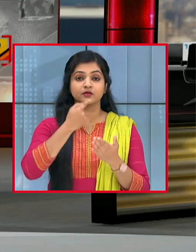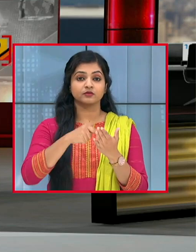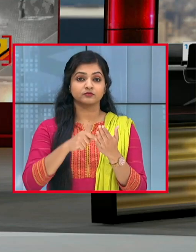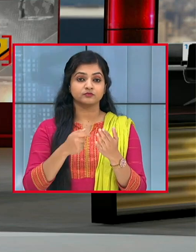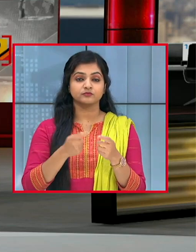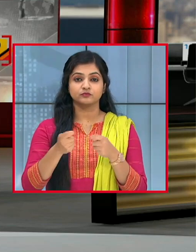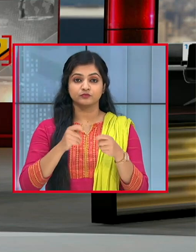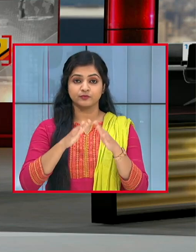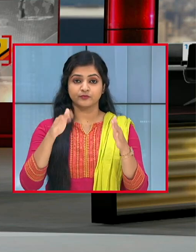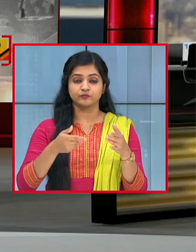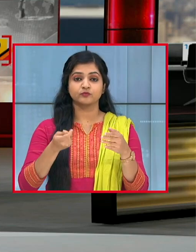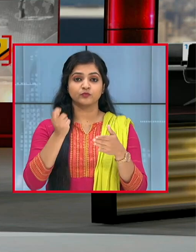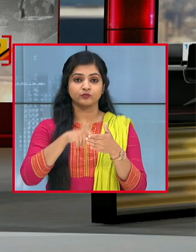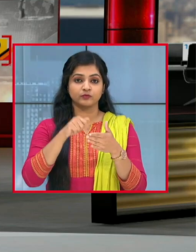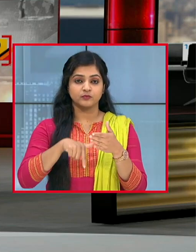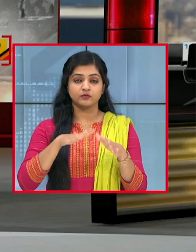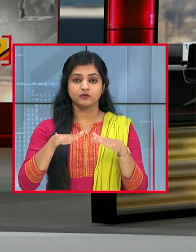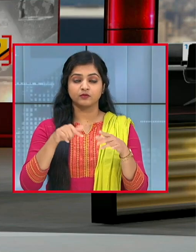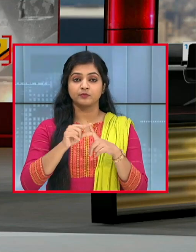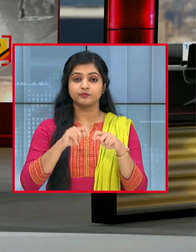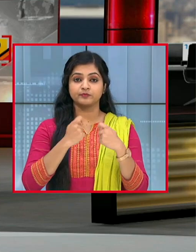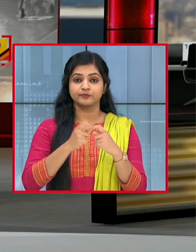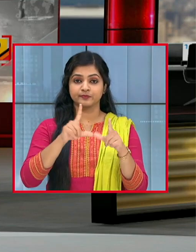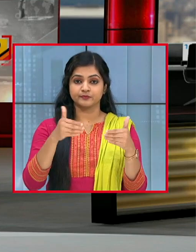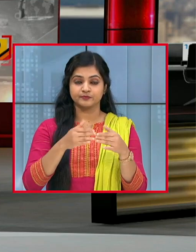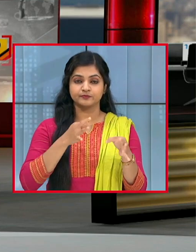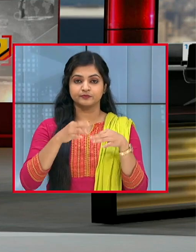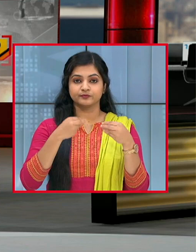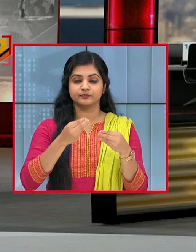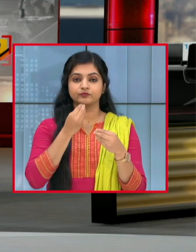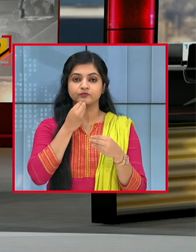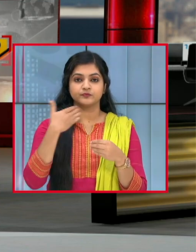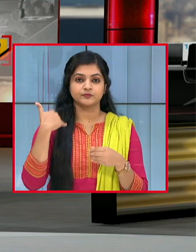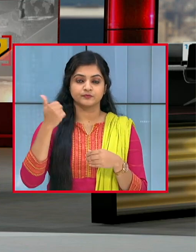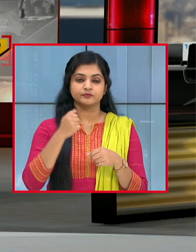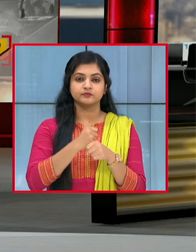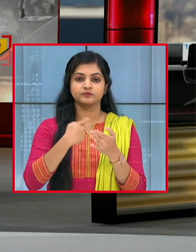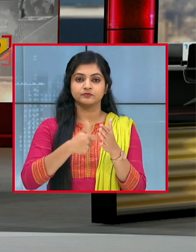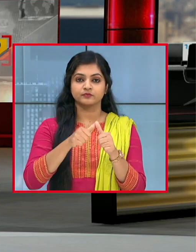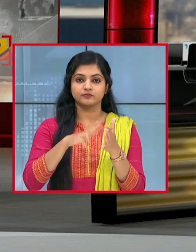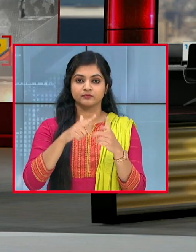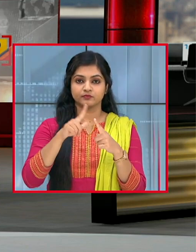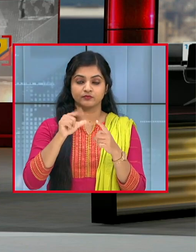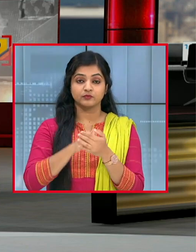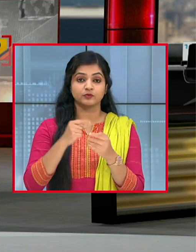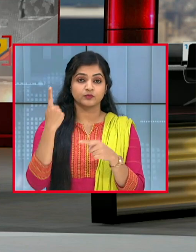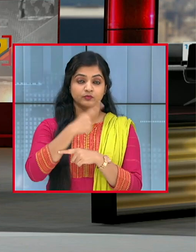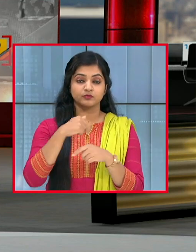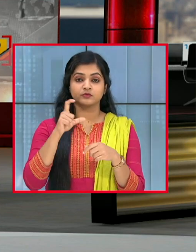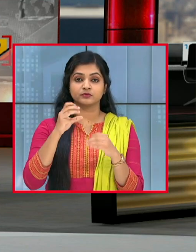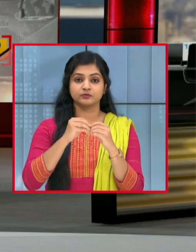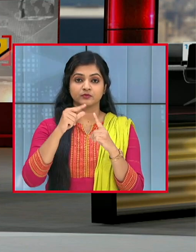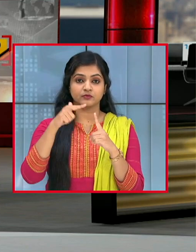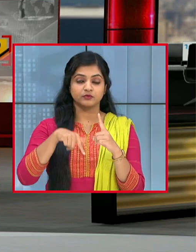റേഷൻ കട അടച്ചിടാനുണ്ടായ സാഹചര്യം പാർട്ടി യോഗത്തിൽ വിശദീകരിച്ച് ഭക്ഷ്യമന്ത്രി ജി ആർ അനിൽ. ഇന്ന് ചേർന്ന CPI എക്സിക്യൂട്ടീവിലാണ് ഇ പോസ്